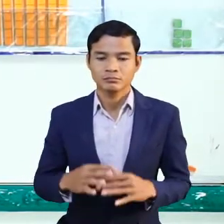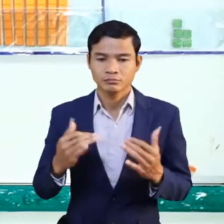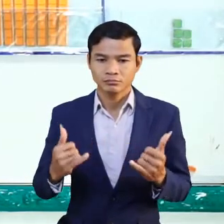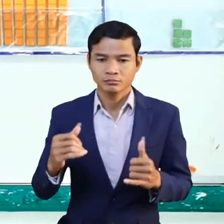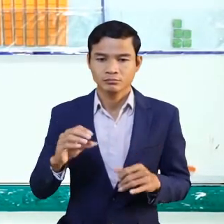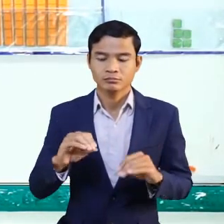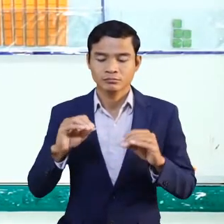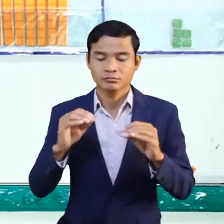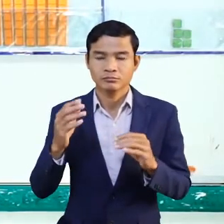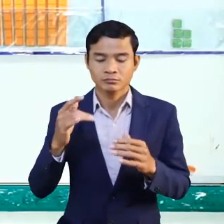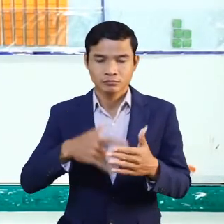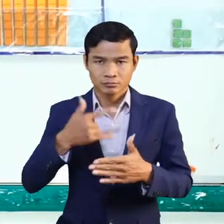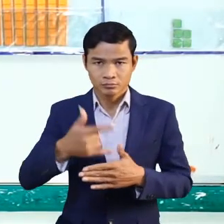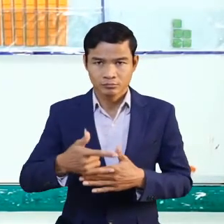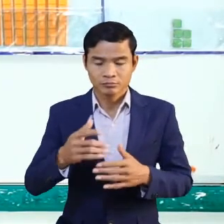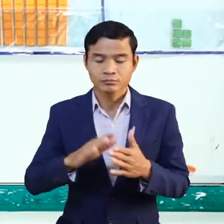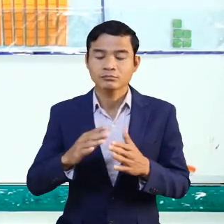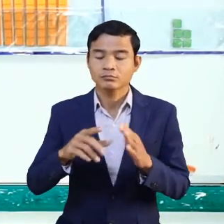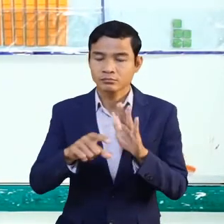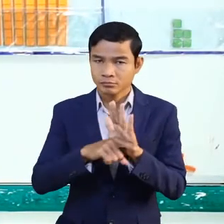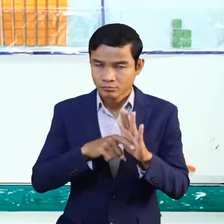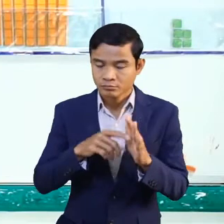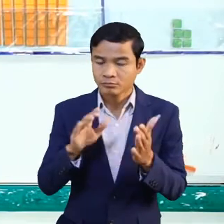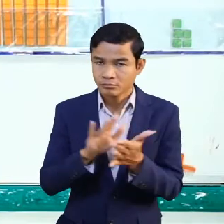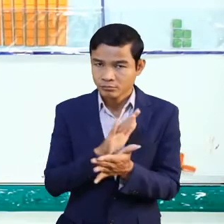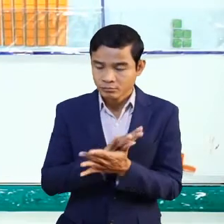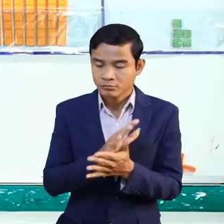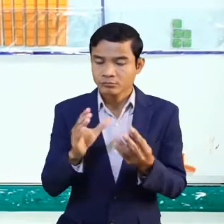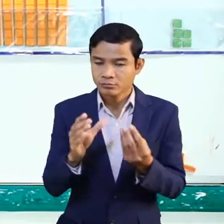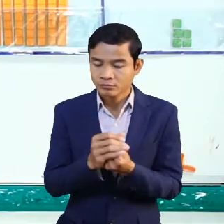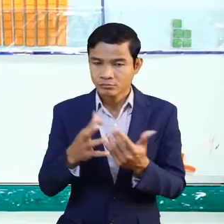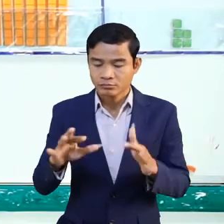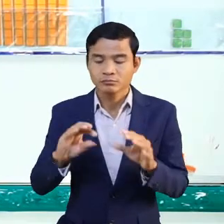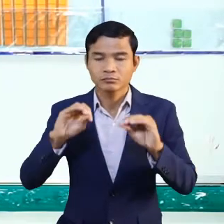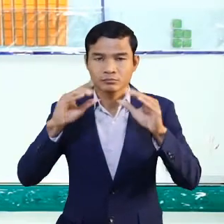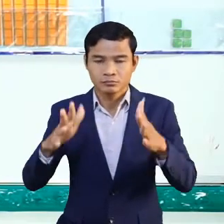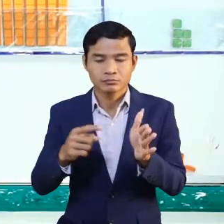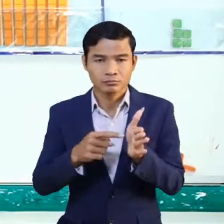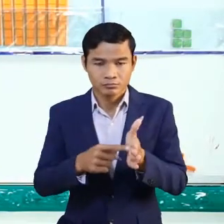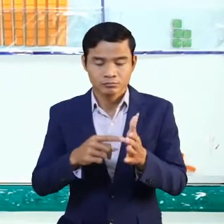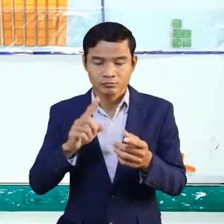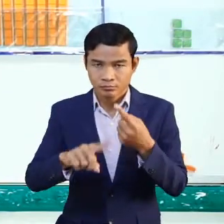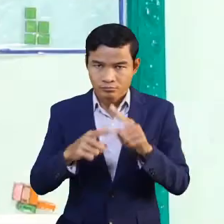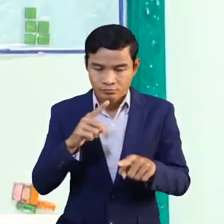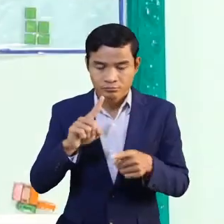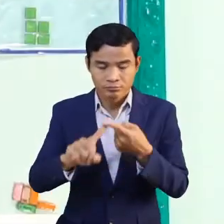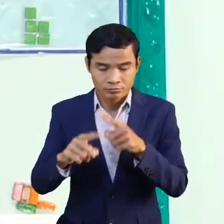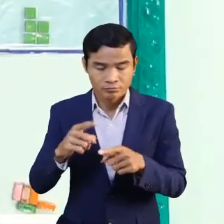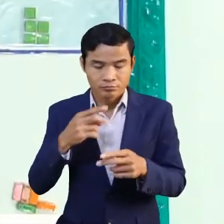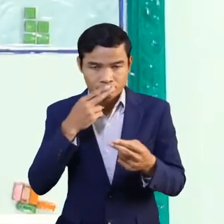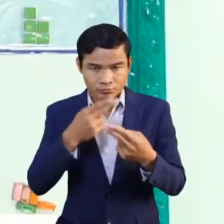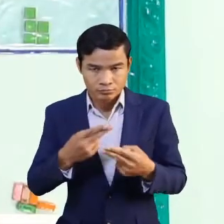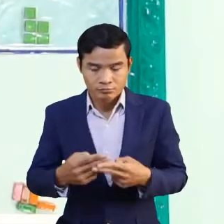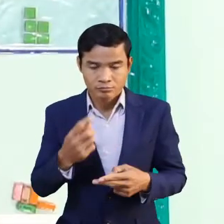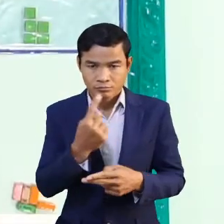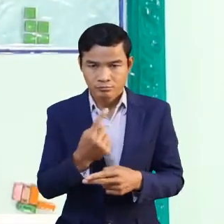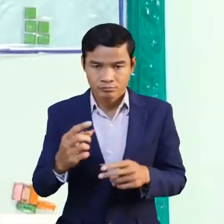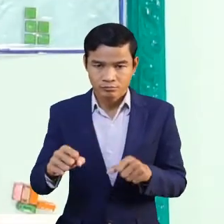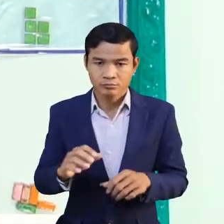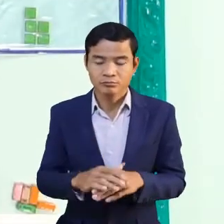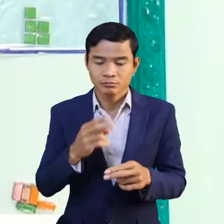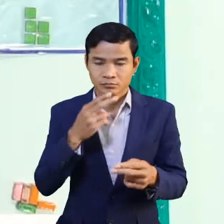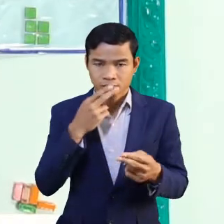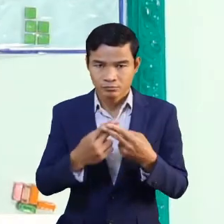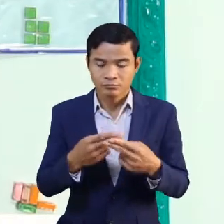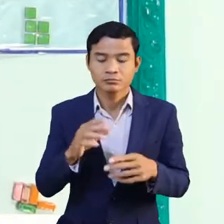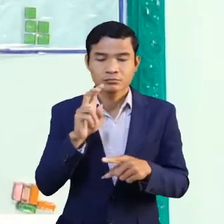ចាឥឡូវនេះតាបន្តពីការដកបន្ទះចំនួនរួចចាអ្នកគ្រូនឹងតាំងលេខនៅក្នុងចម្លើយនីមួយណាកូនណាចាអញ្ចឹងចម្លើ